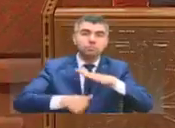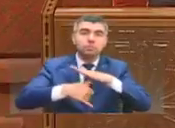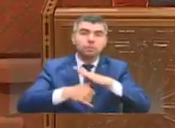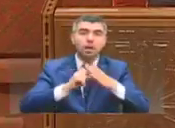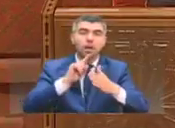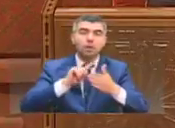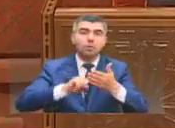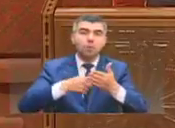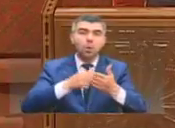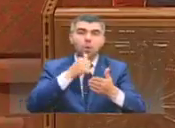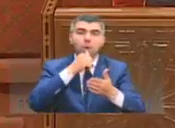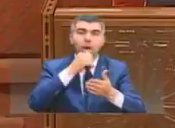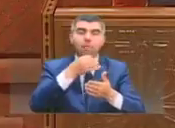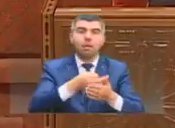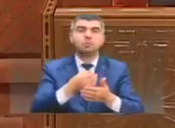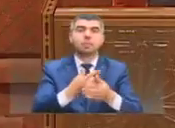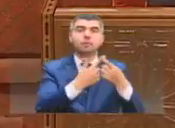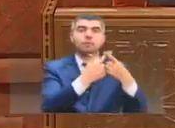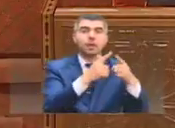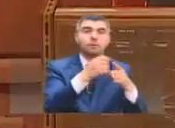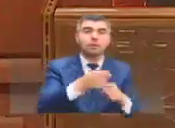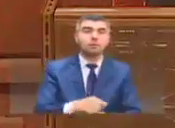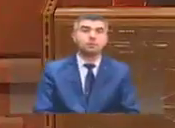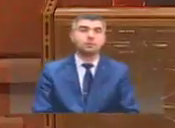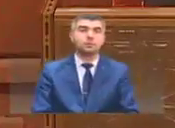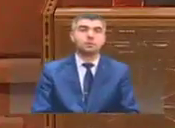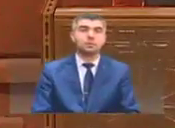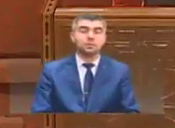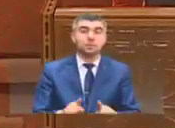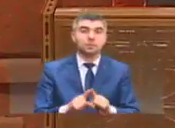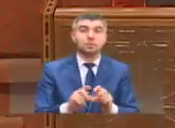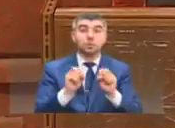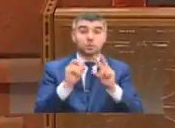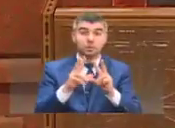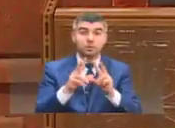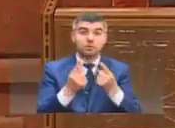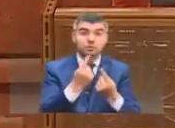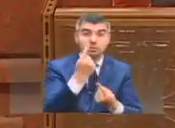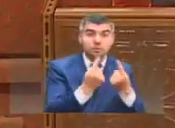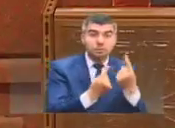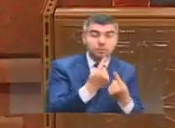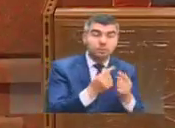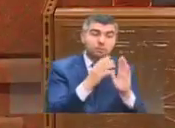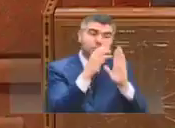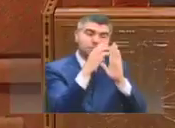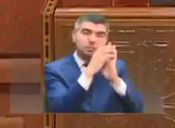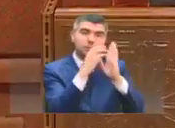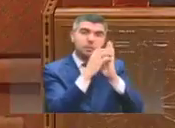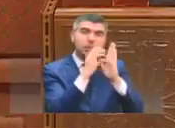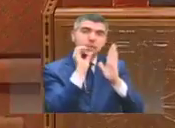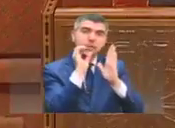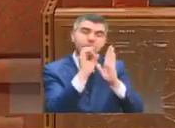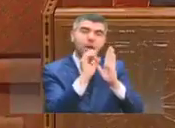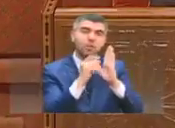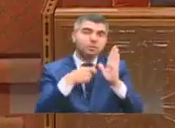لذلك بلور المكتب واحد المنظومة جديدة تستدعي التشجيع للوصول إلى الاشتراك الفردي لكل مواطن عبر انخراط بالأساس